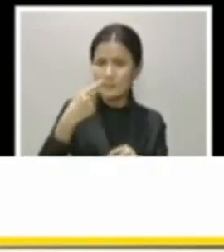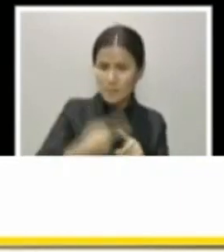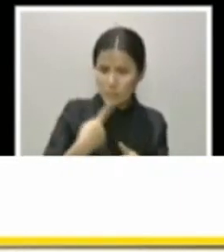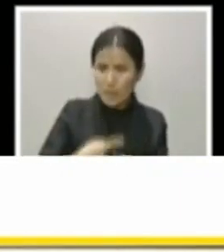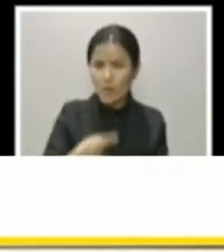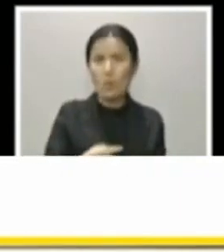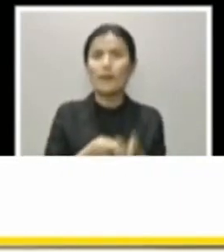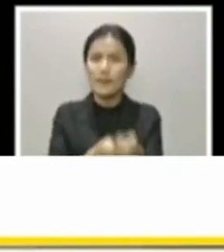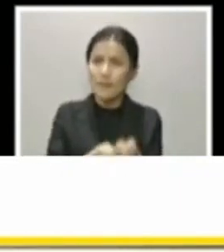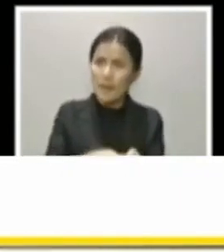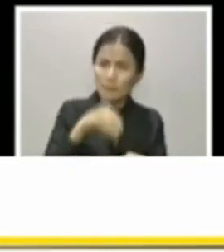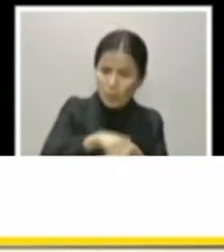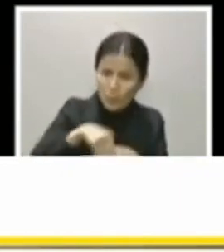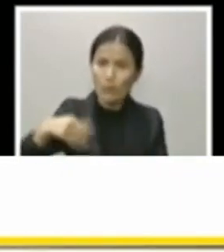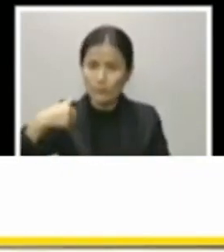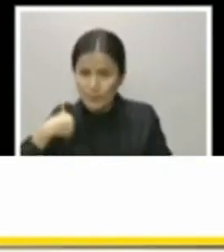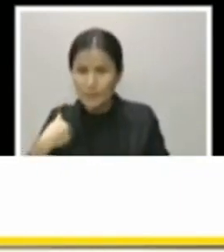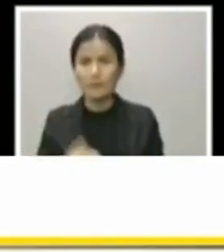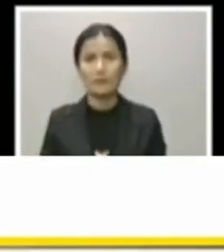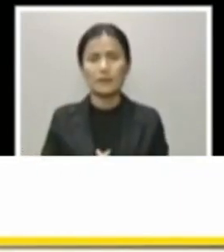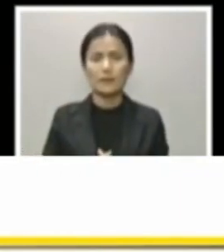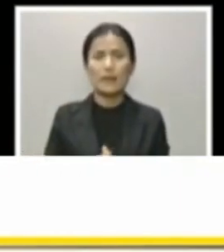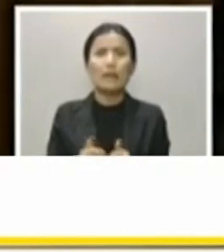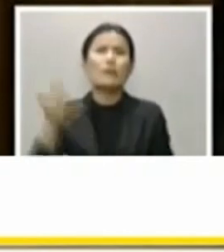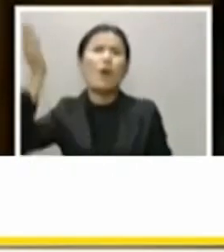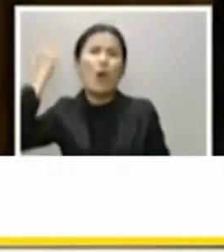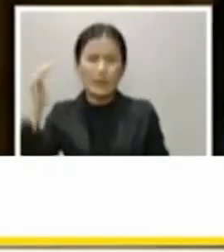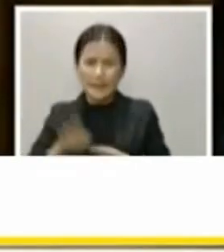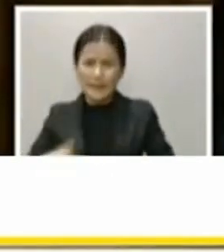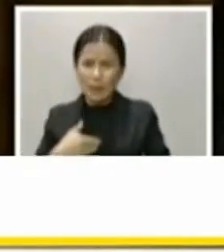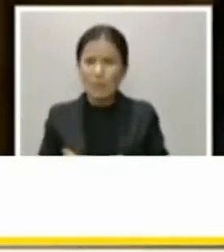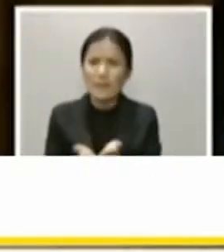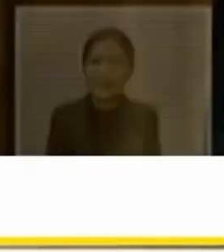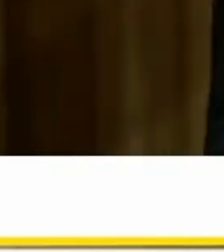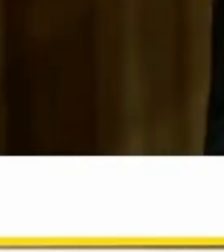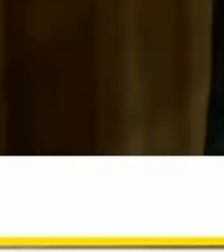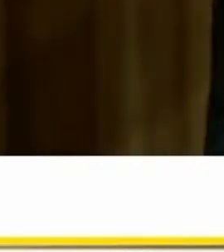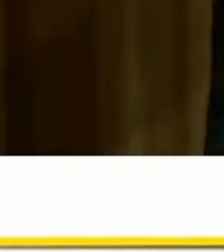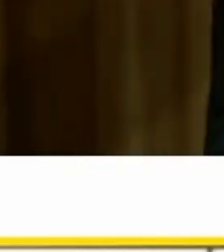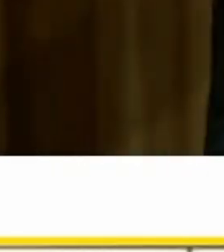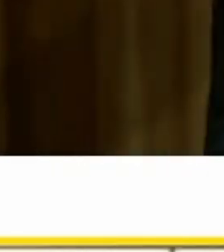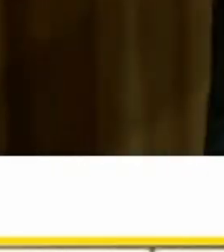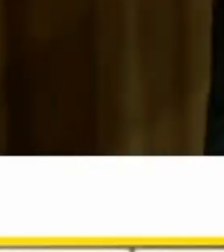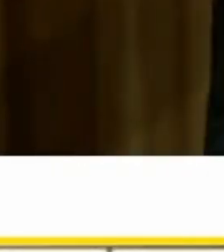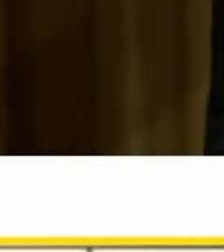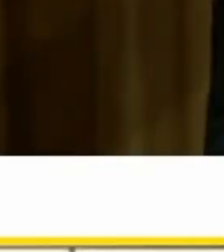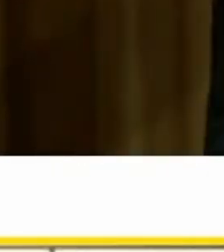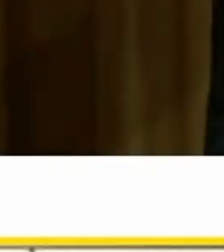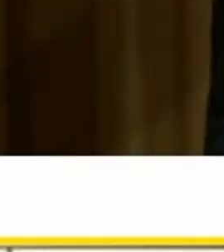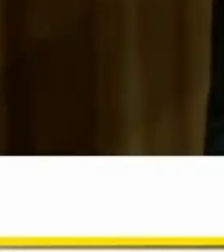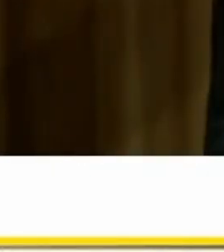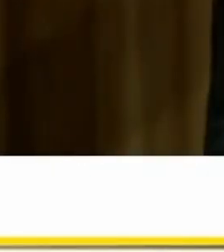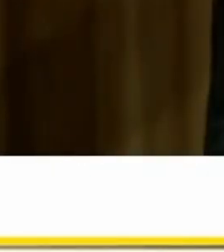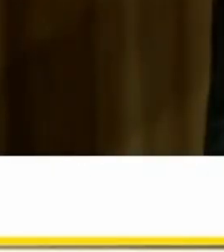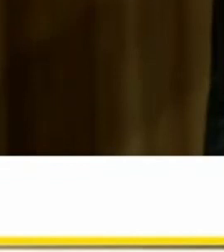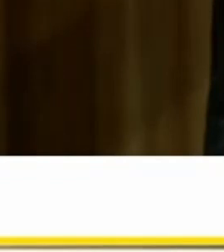กษตรทำอะไรเข้าไปนะซึ่งเล็กๆเนี่ยผมเคยพายเรือไปที่นี่เกิดมาผมก็เห็นที่แปลงนี้ละผมไม่รู้ว่ามันจะ